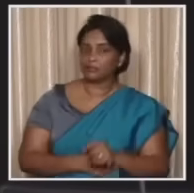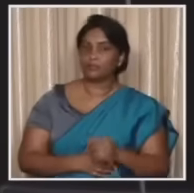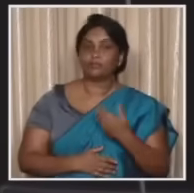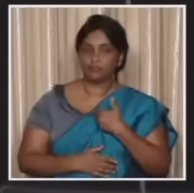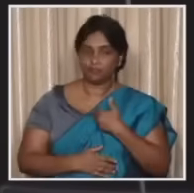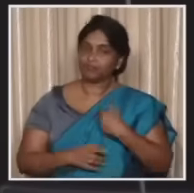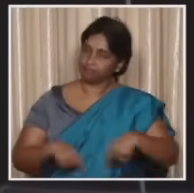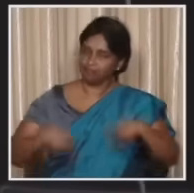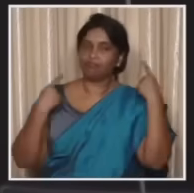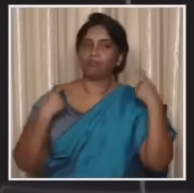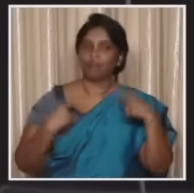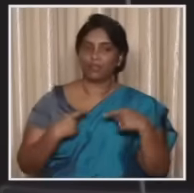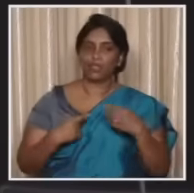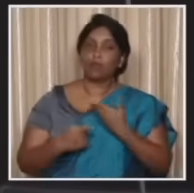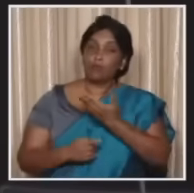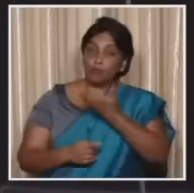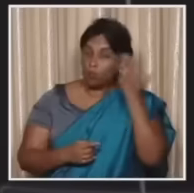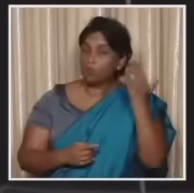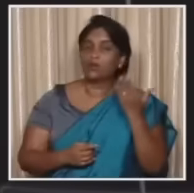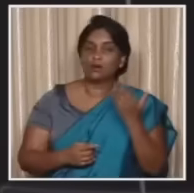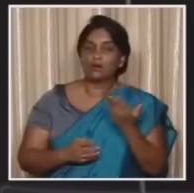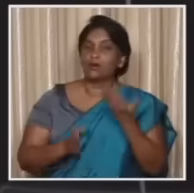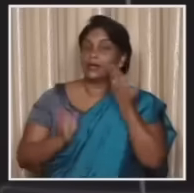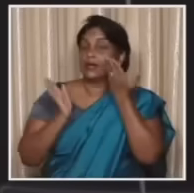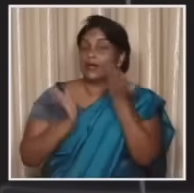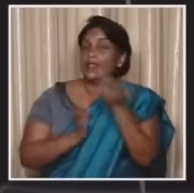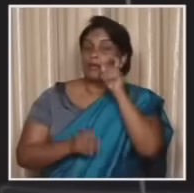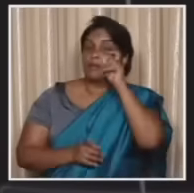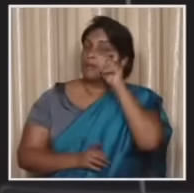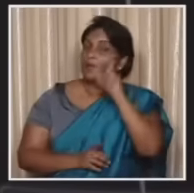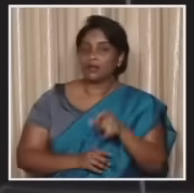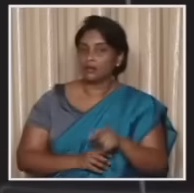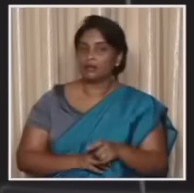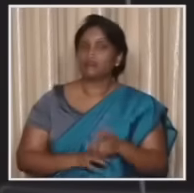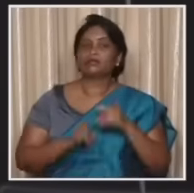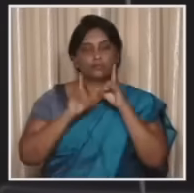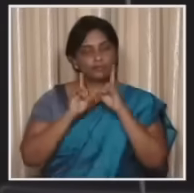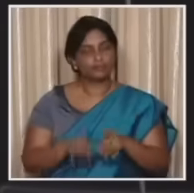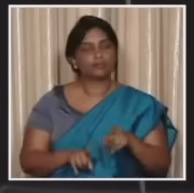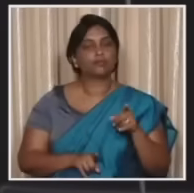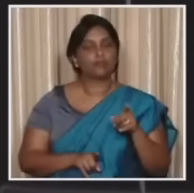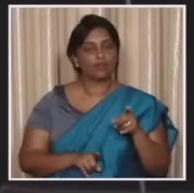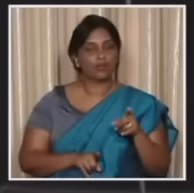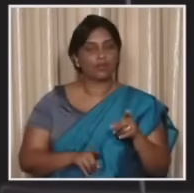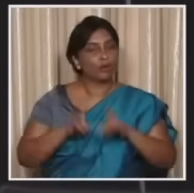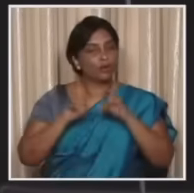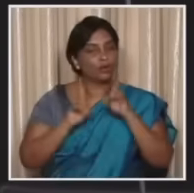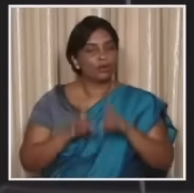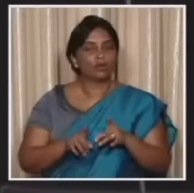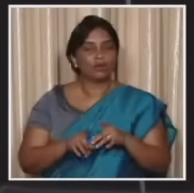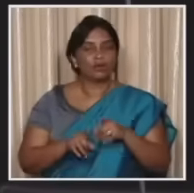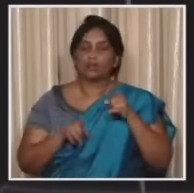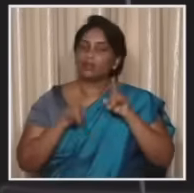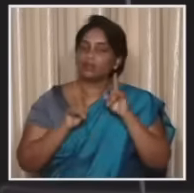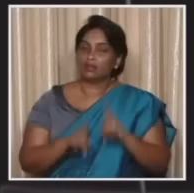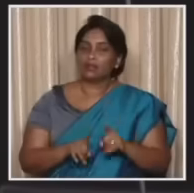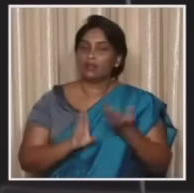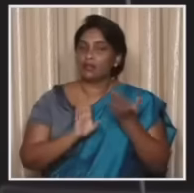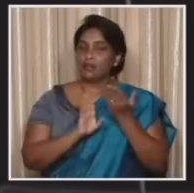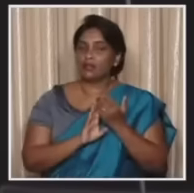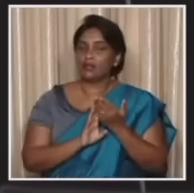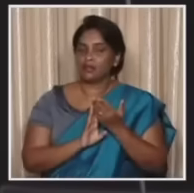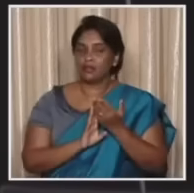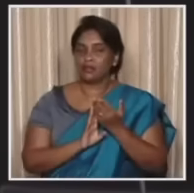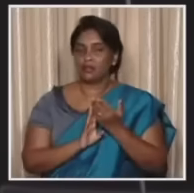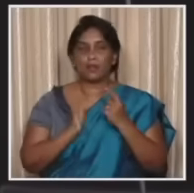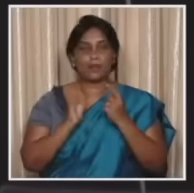අපි අභියෝග කරනවා පුළුවන් නම් ඉල්ලලා දිනලා පෙන්වන්න කියලා ඉවරලා. ඉතින් ඒ නිසා මේ වගේ සුර දැන් මෙහෙමනේ පෞගේ